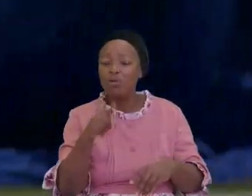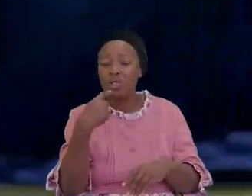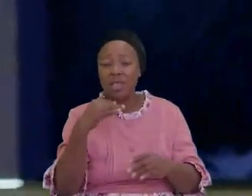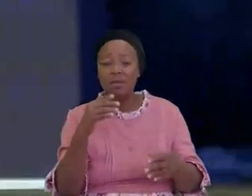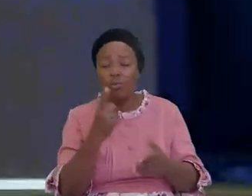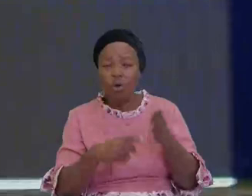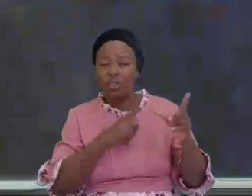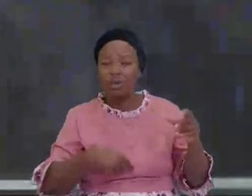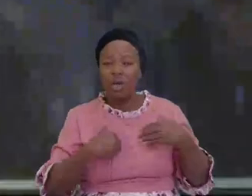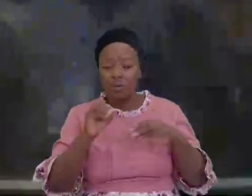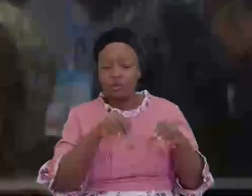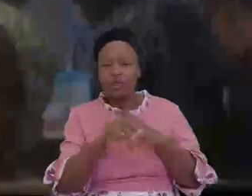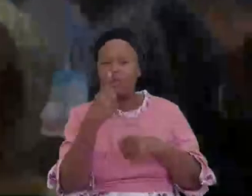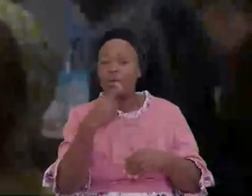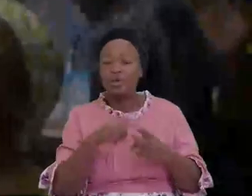veut que tu dises.